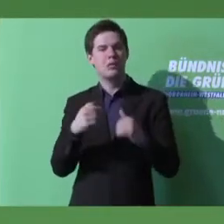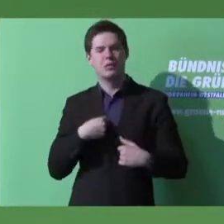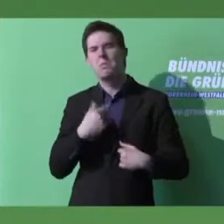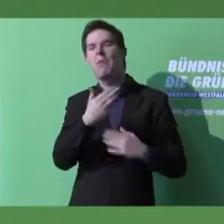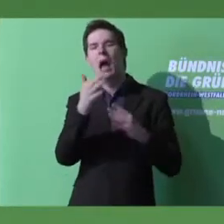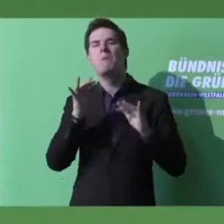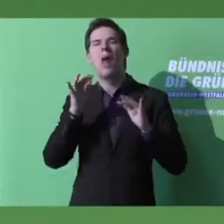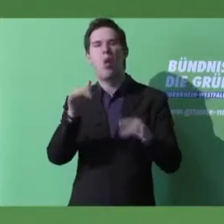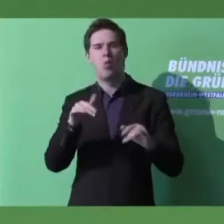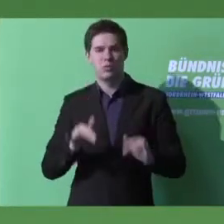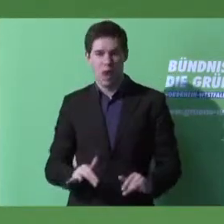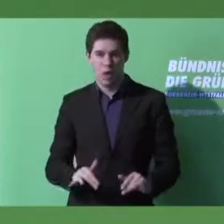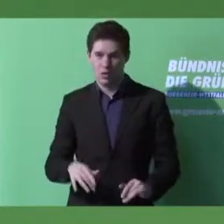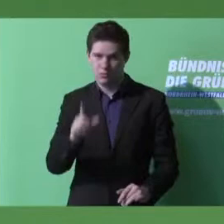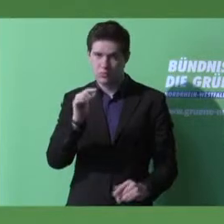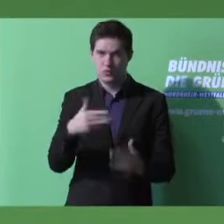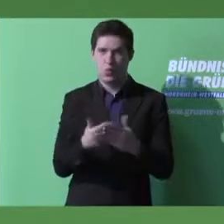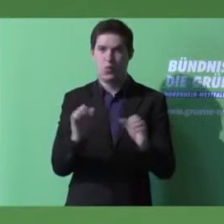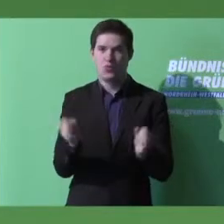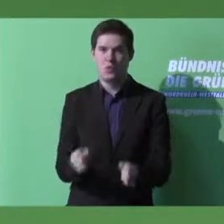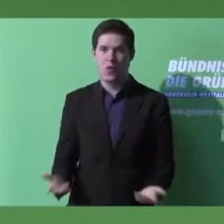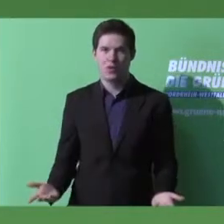reichste Prozent dieser Gesellschaft.